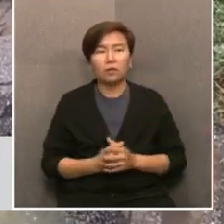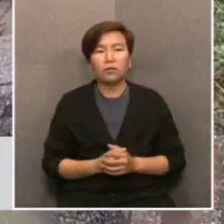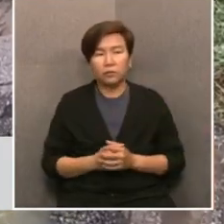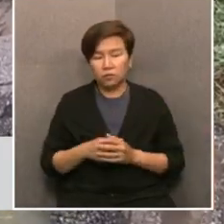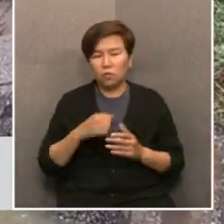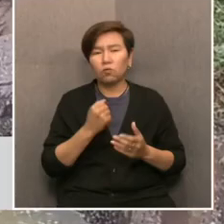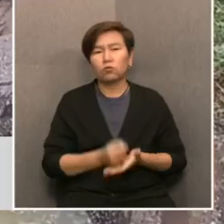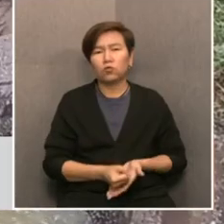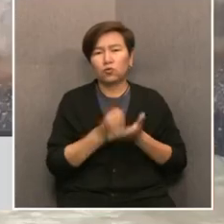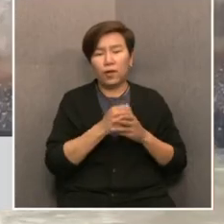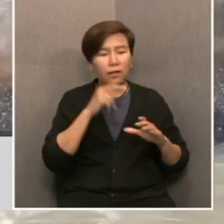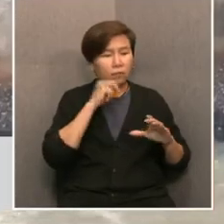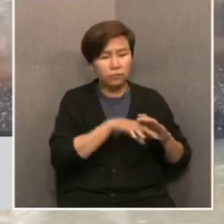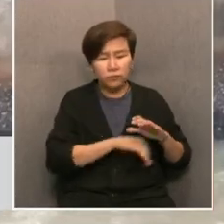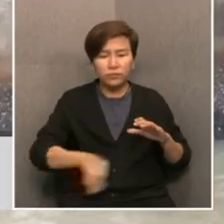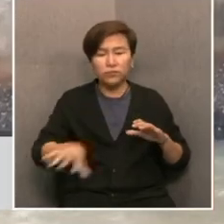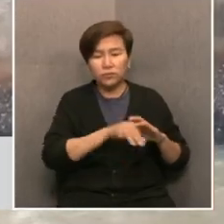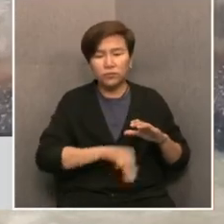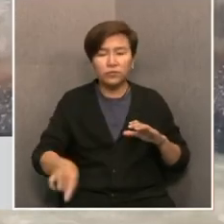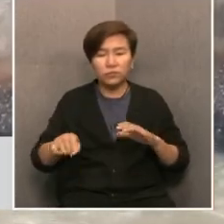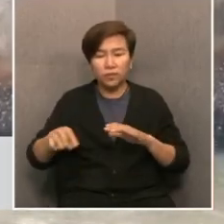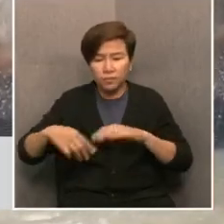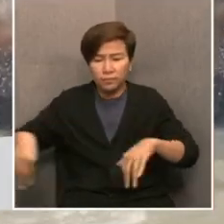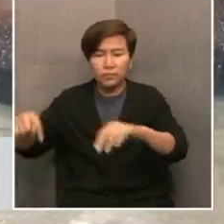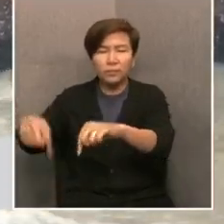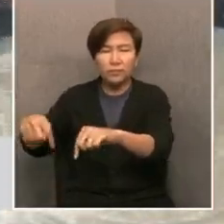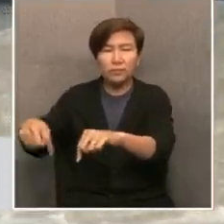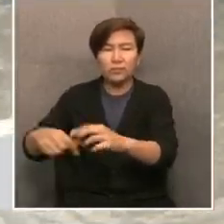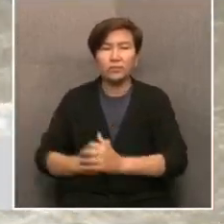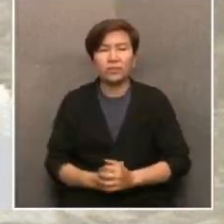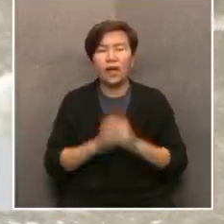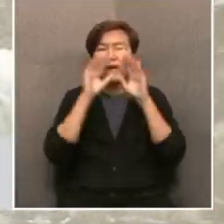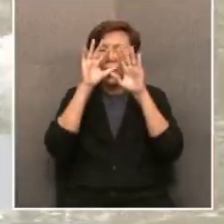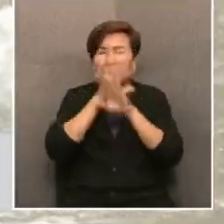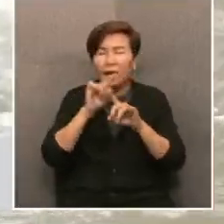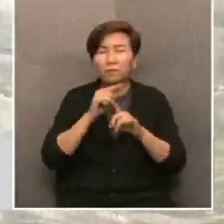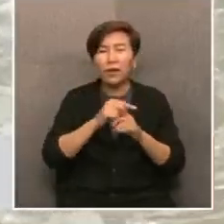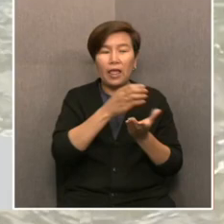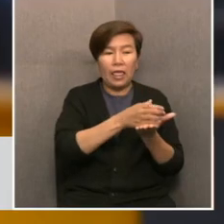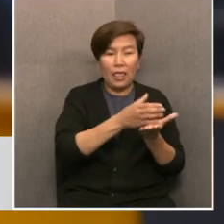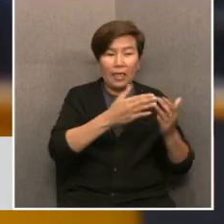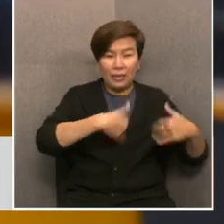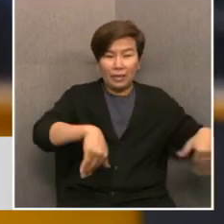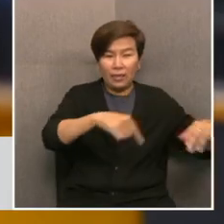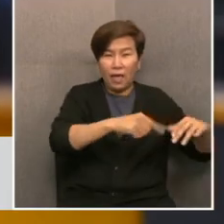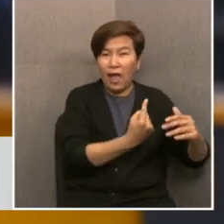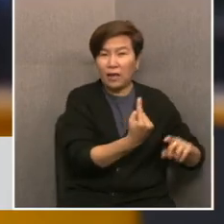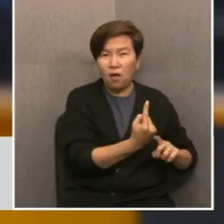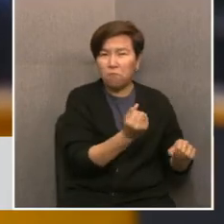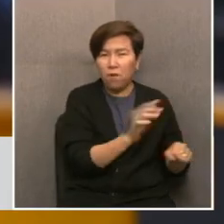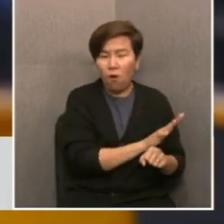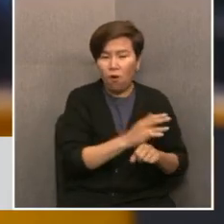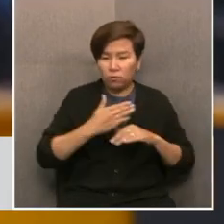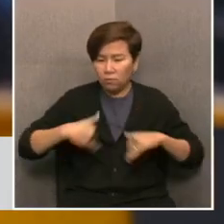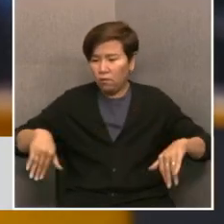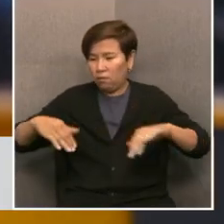บายจากจุดที่มันท่วมขังเนี่ยไปรวมไว้ก่อน เป็นการเพิ่มแก้วน้ำคือแก้วเดียวเนี่ยอาจจะไม่พอก็อาจจะต้องมี2 3 4